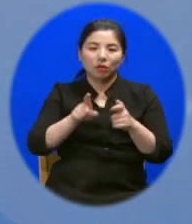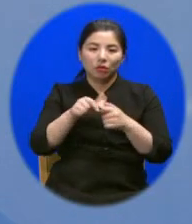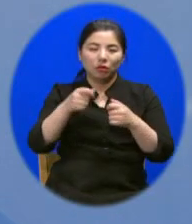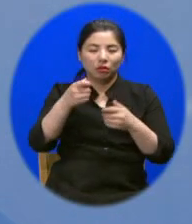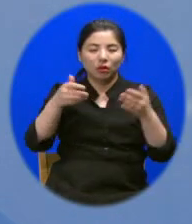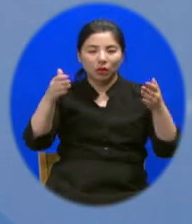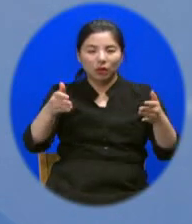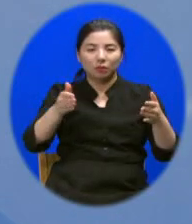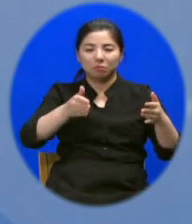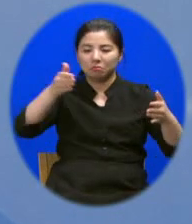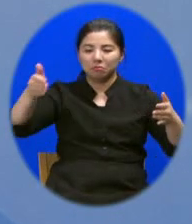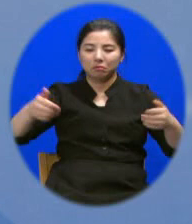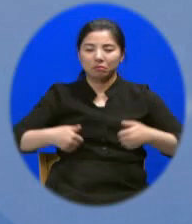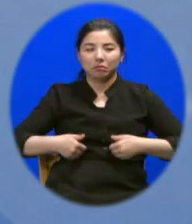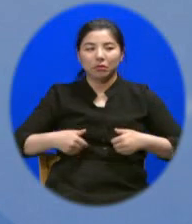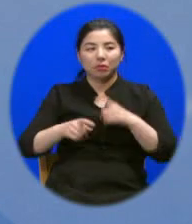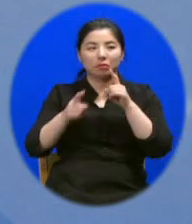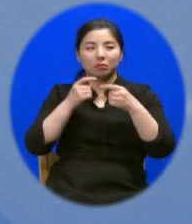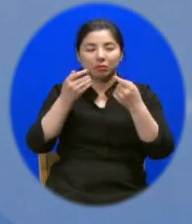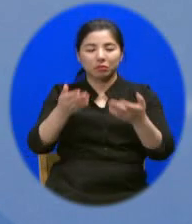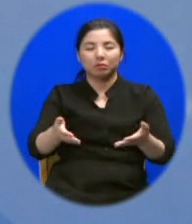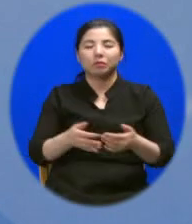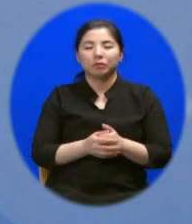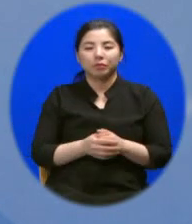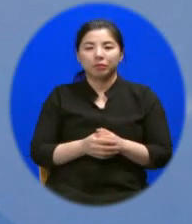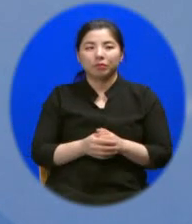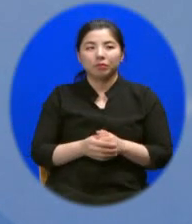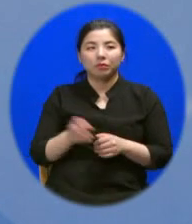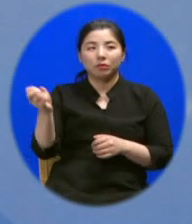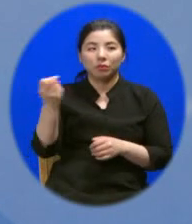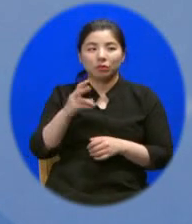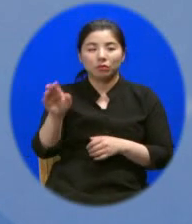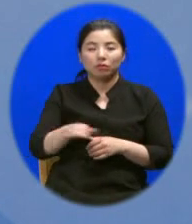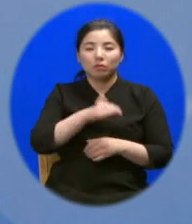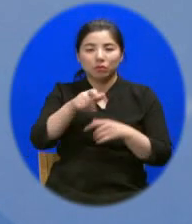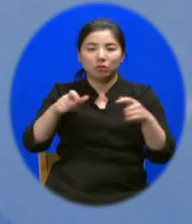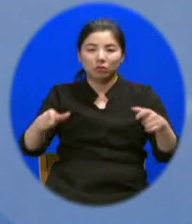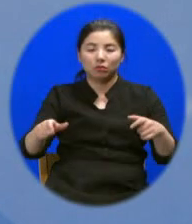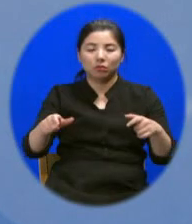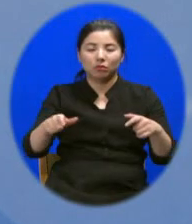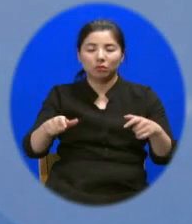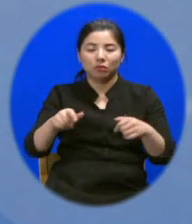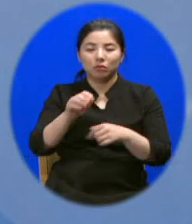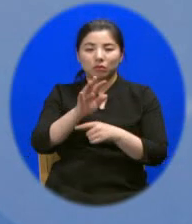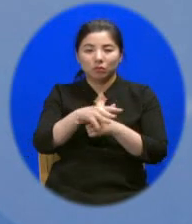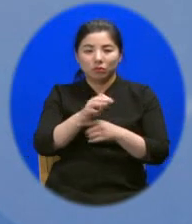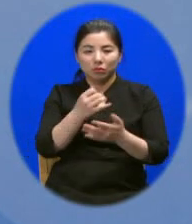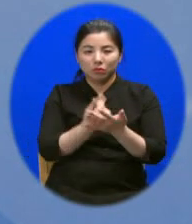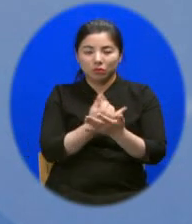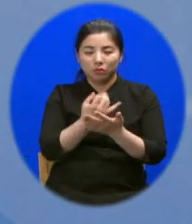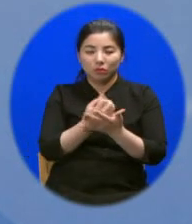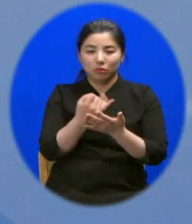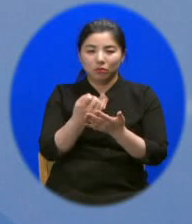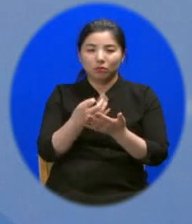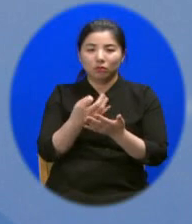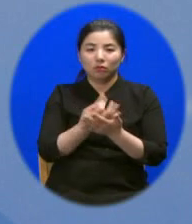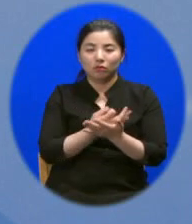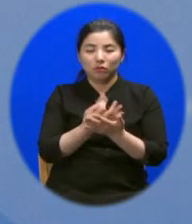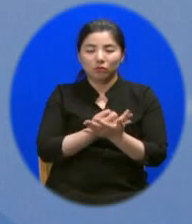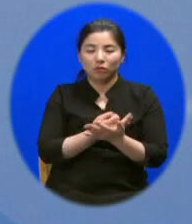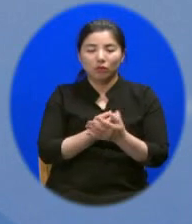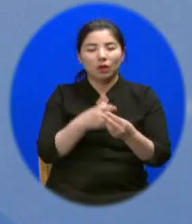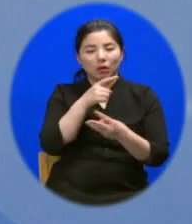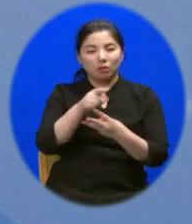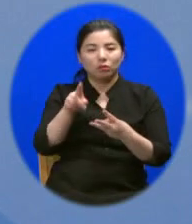늘릴 필요가 있겠다 이런 말씀을 드립니다 또 우리 지금동 가의 소득이 도시가 고 의 3분의 2정도